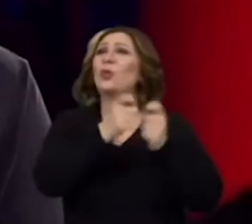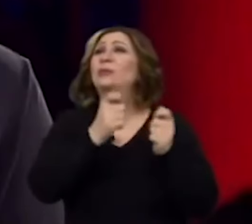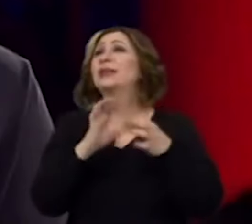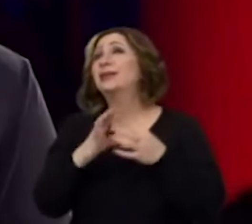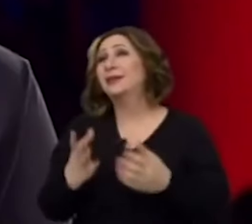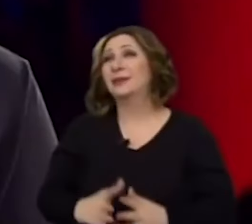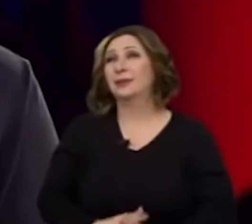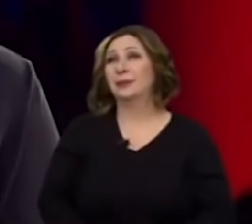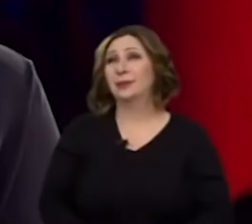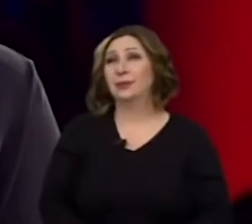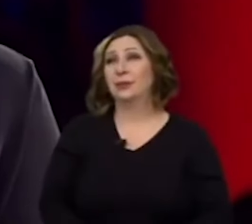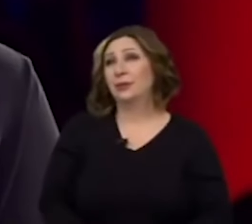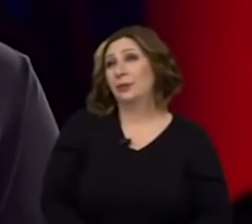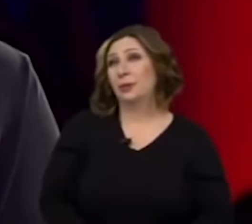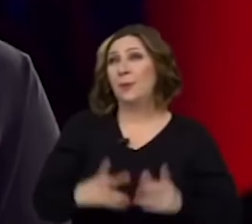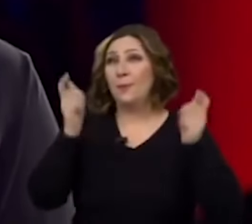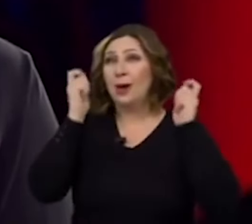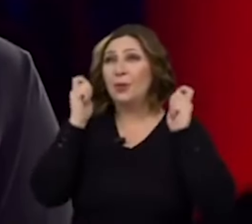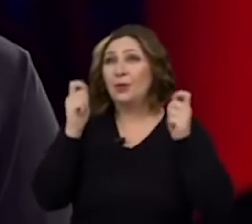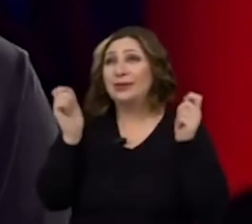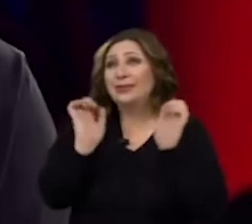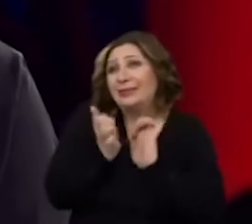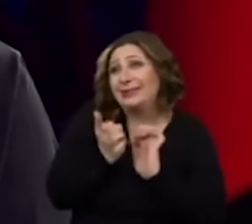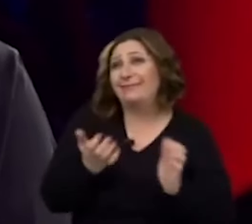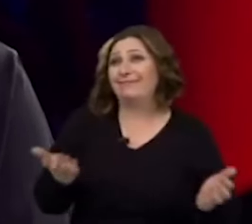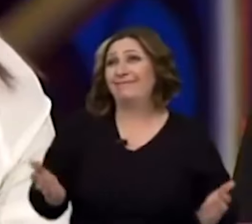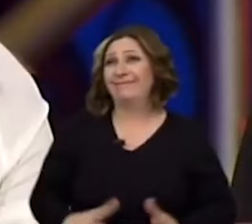Neden? Banyo kıtlığı.